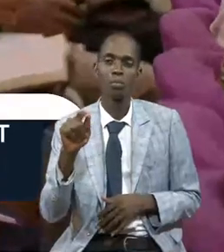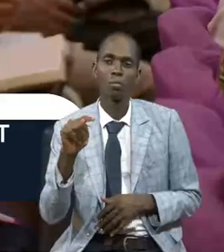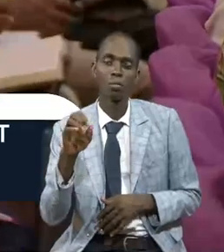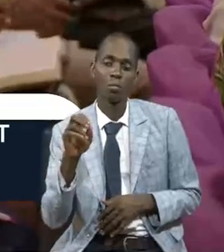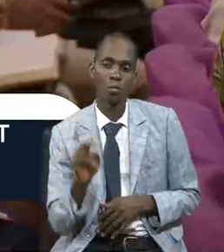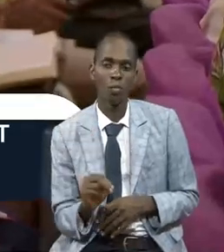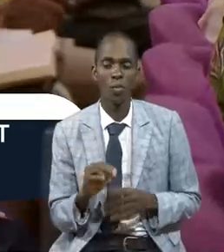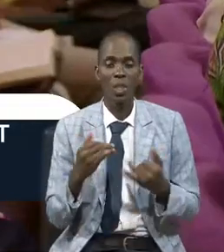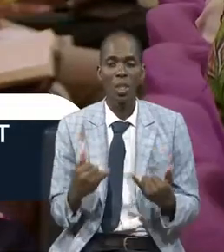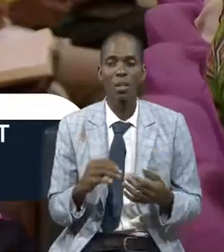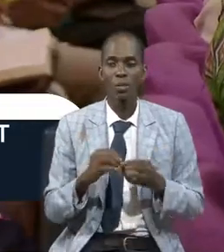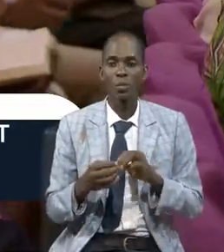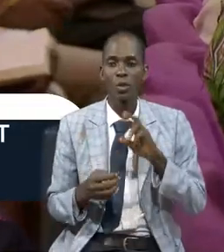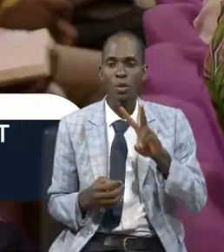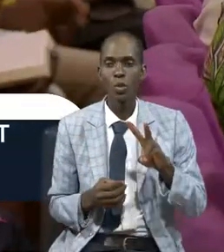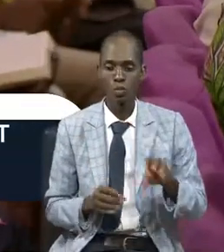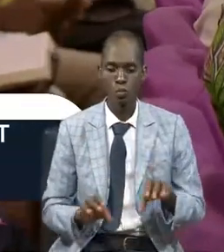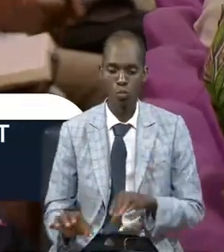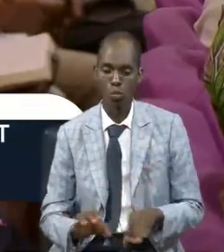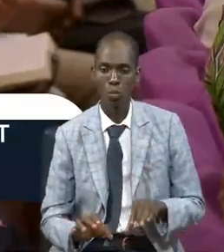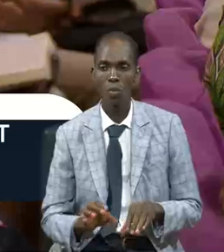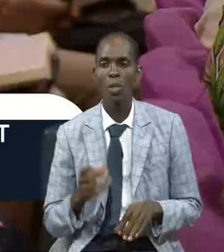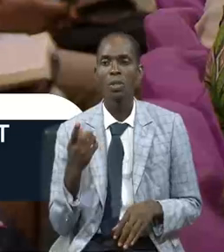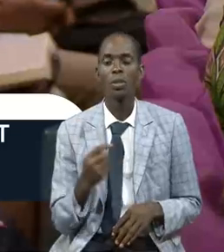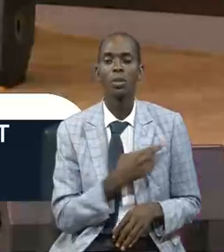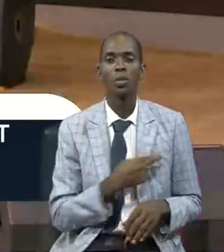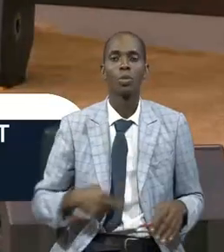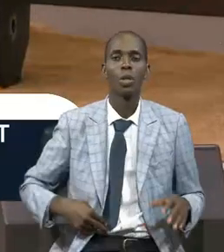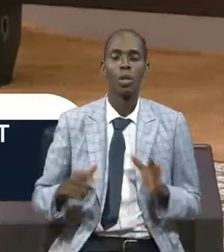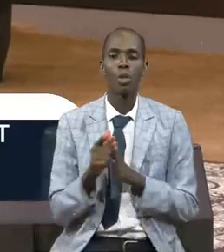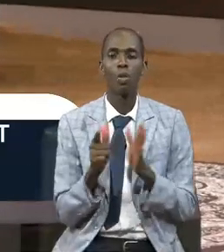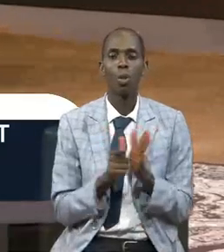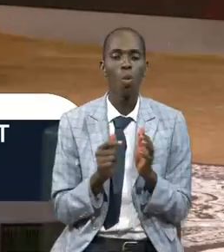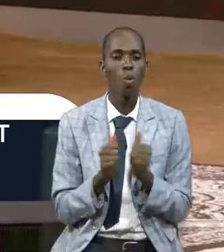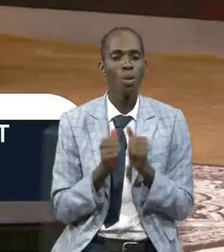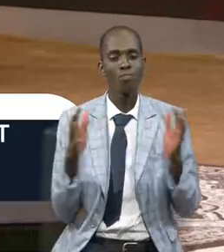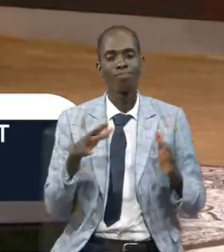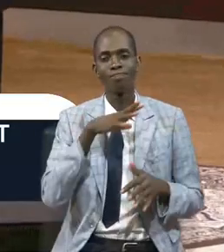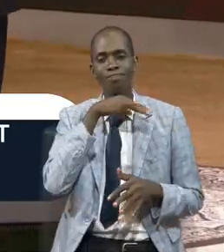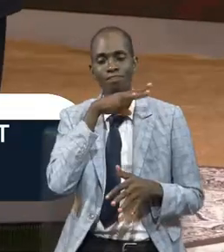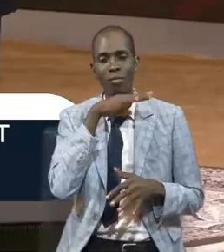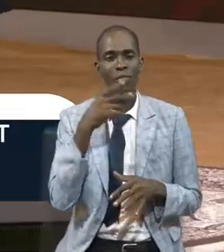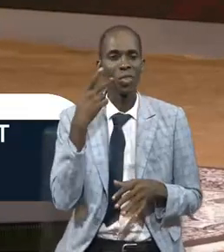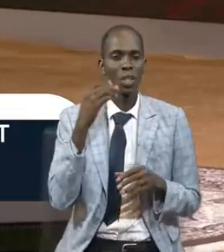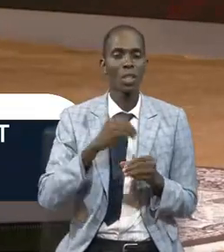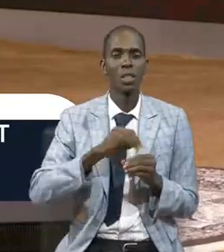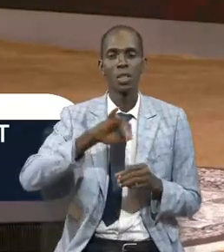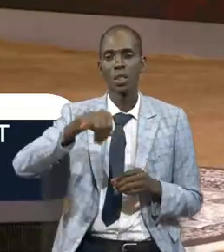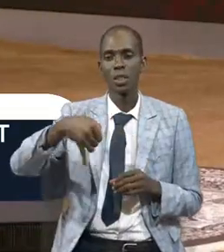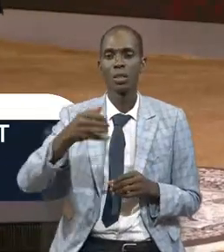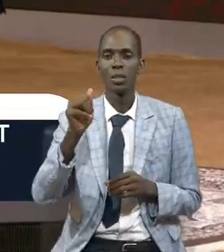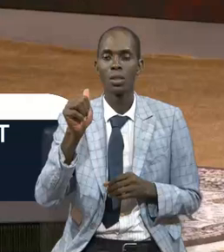loi royale sans souillure. Sans souillure. Voyons Jacques